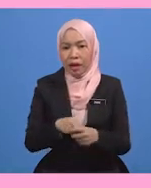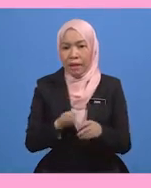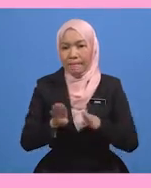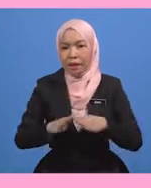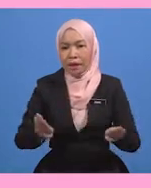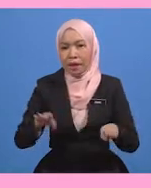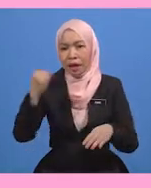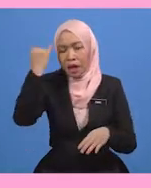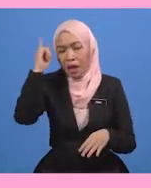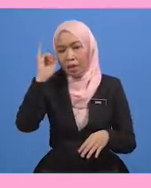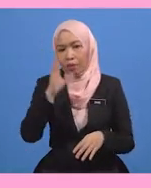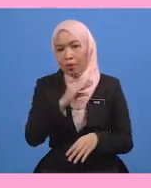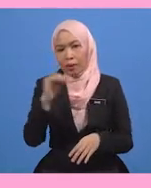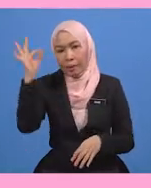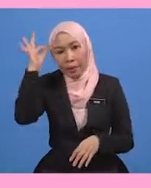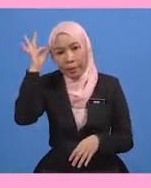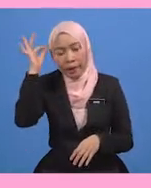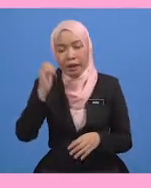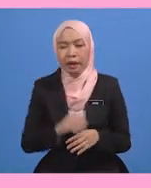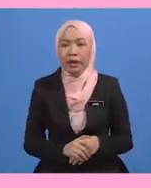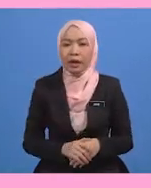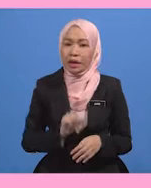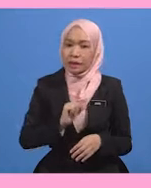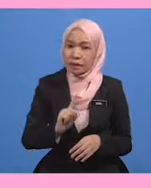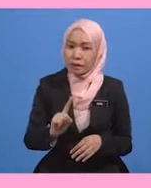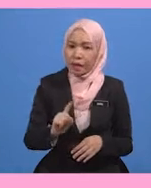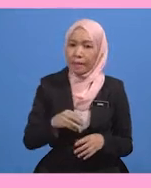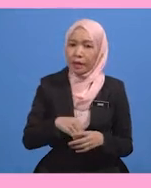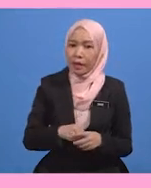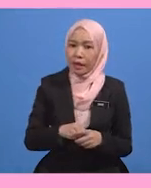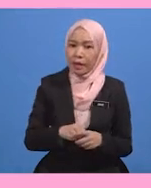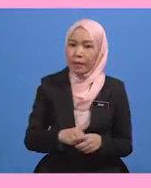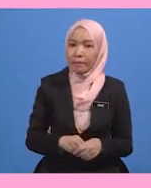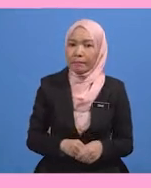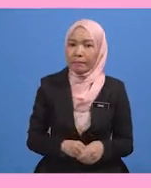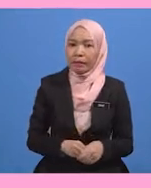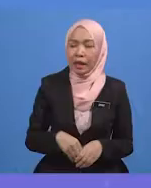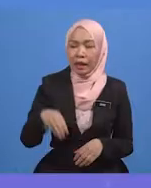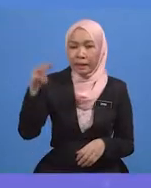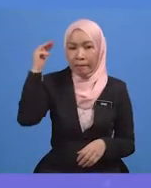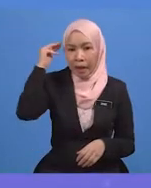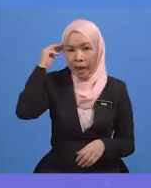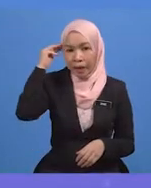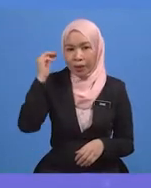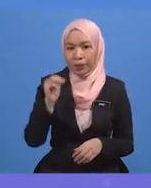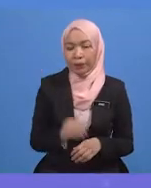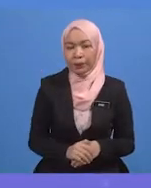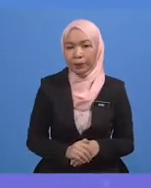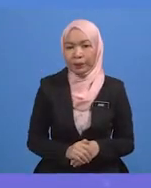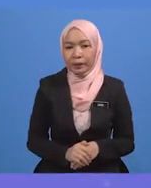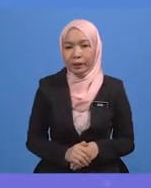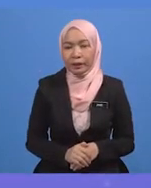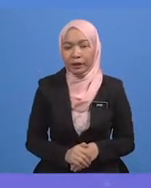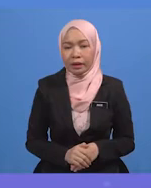yang mendalam dalam bidang ilmu dan pemikiran Islam dalam alam Melayu. Ha,